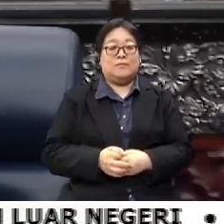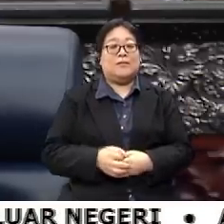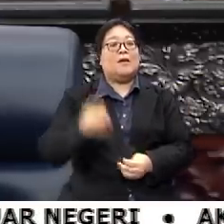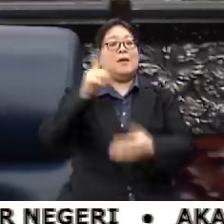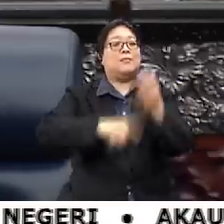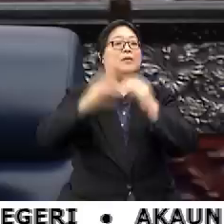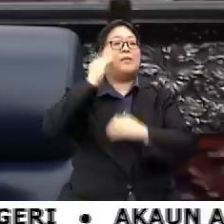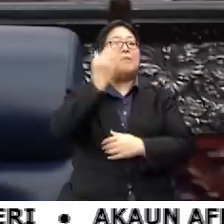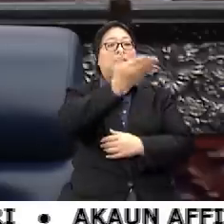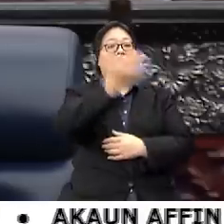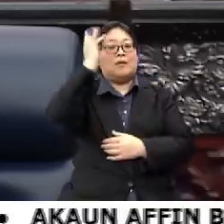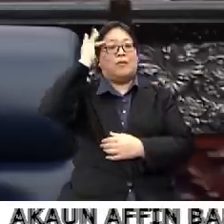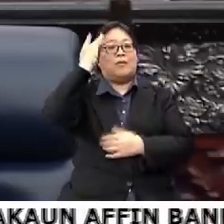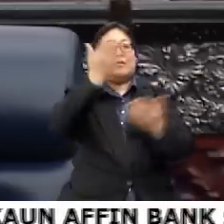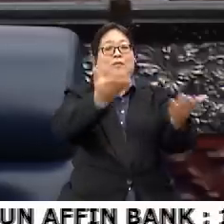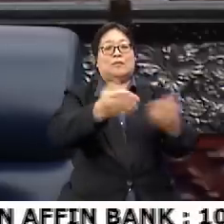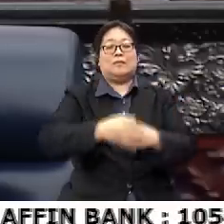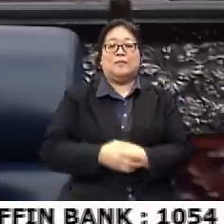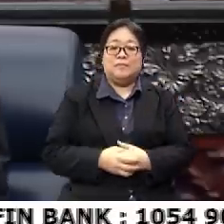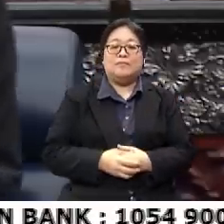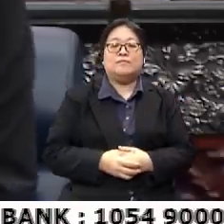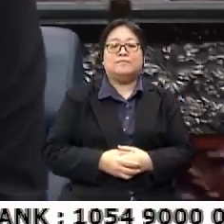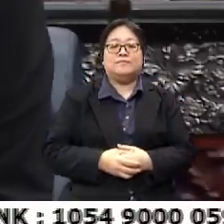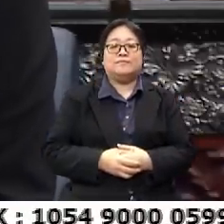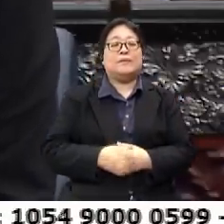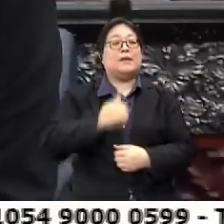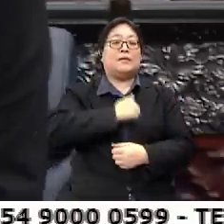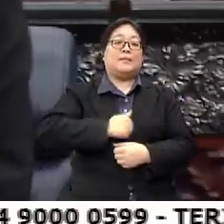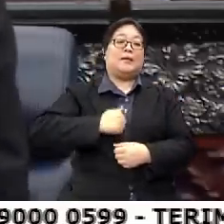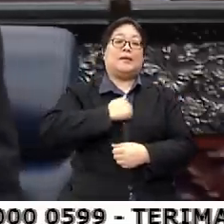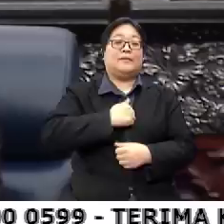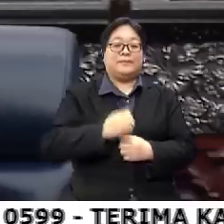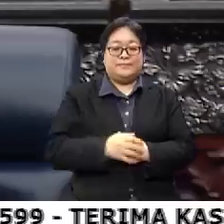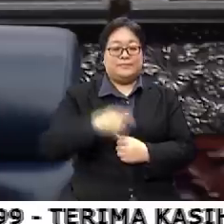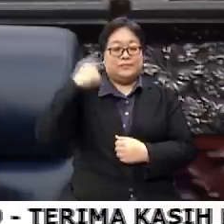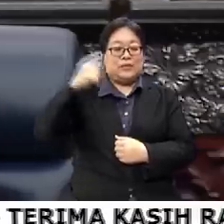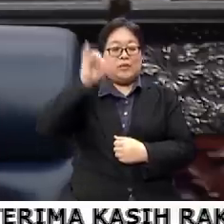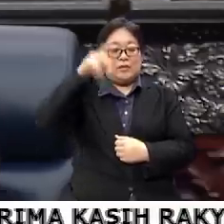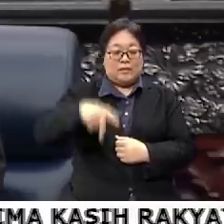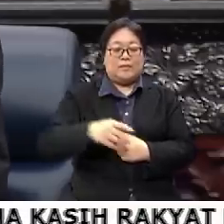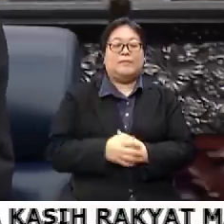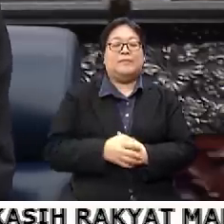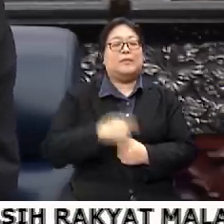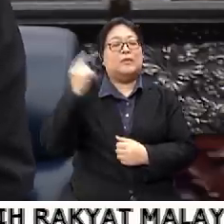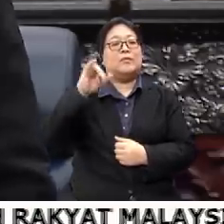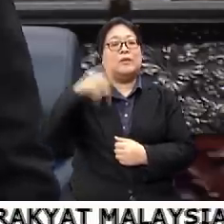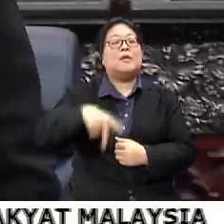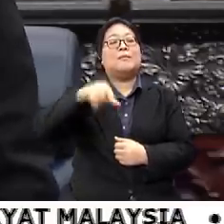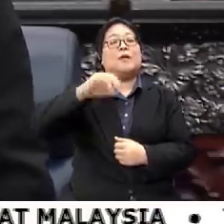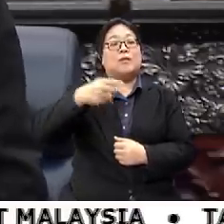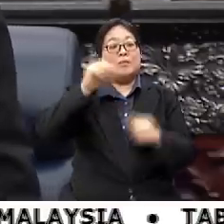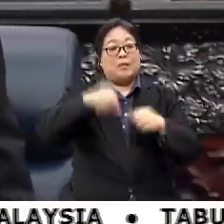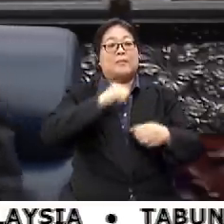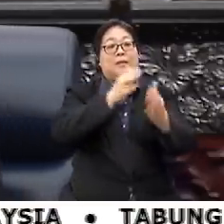Apa pengalaman dia? Tak tahu apa-apa pun. Minta maaf, Tuan Ketua. Tuan Ketua. Paguh, boleh